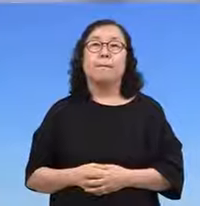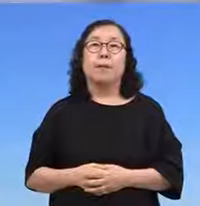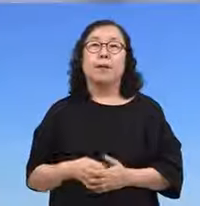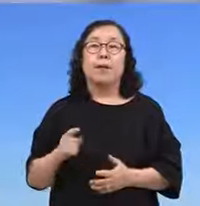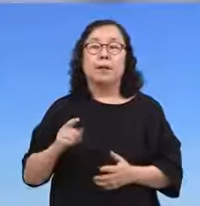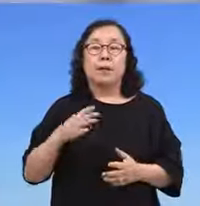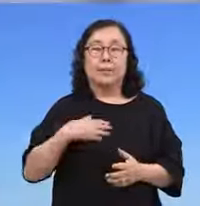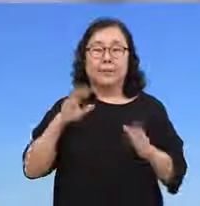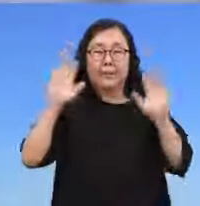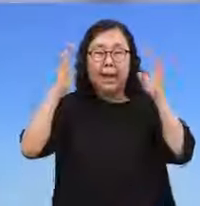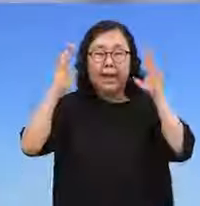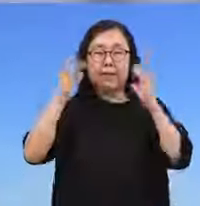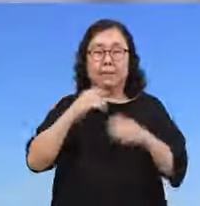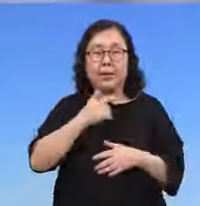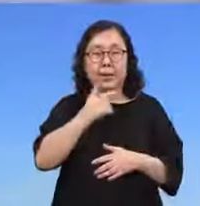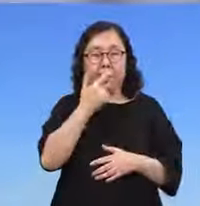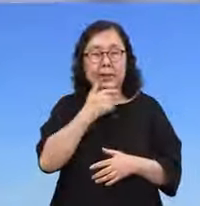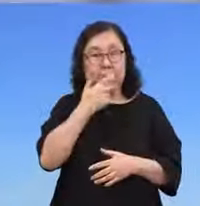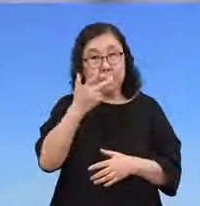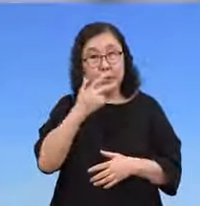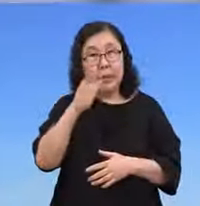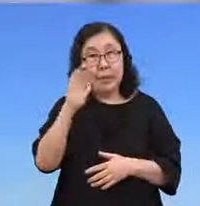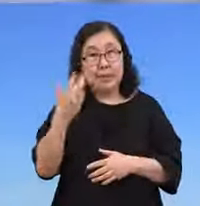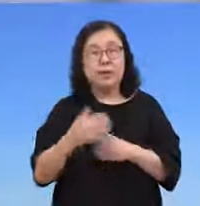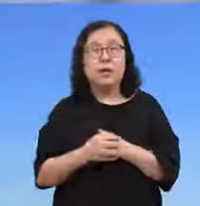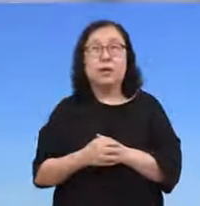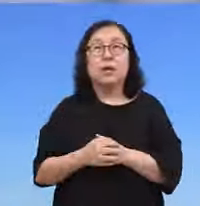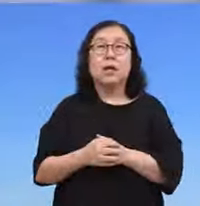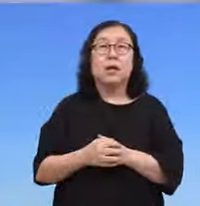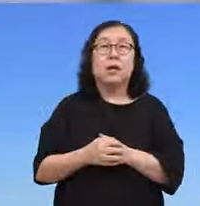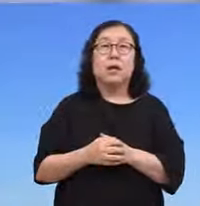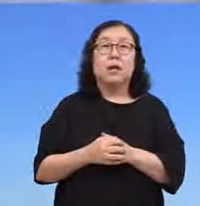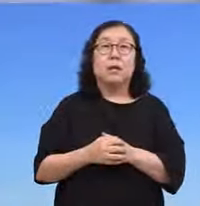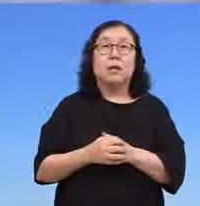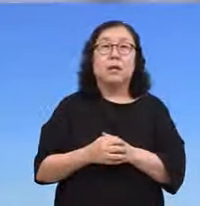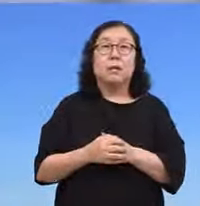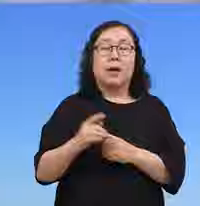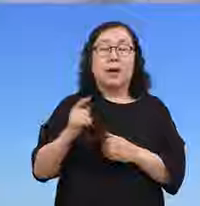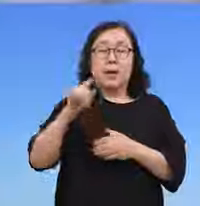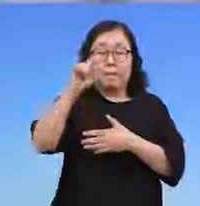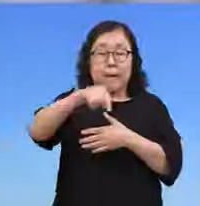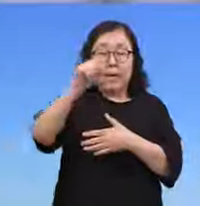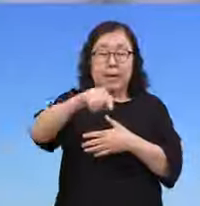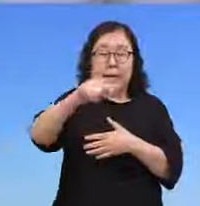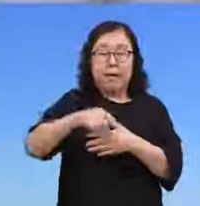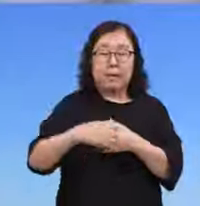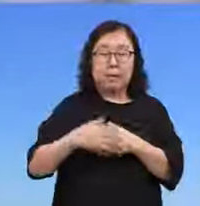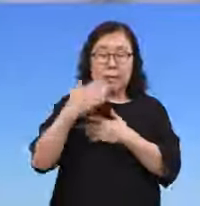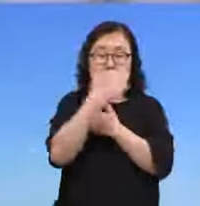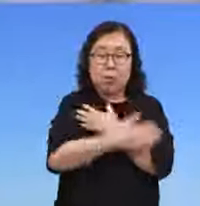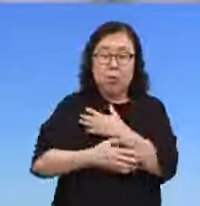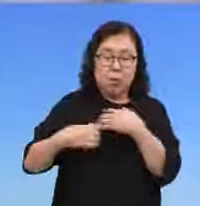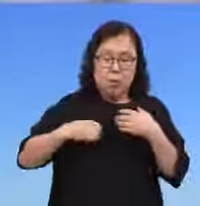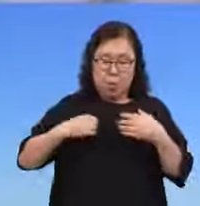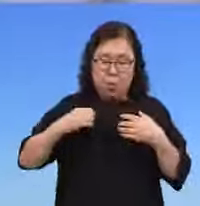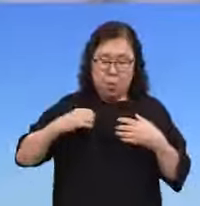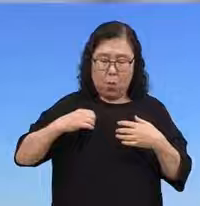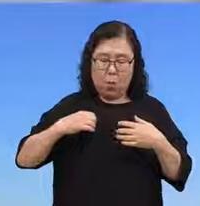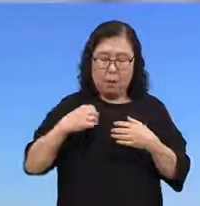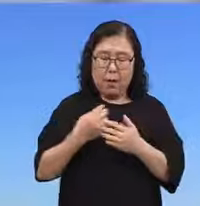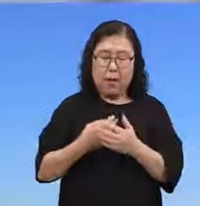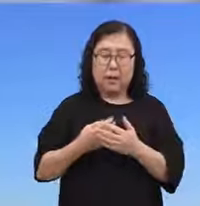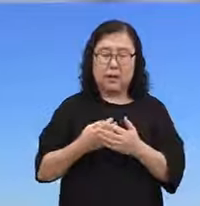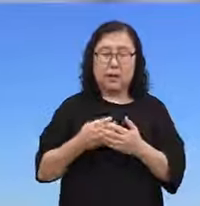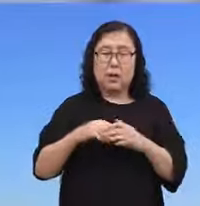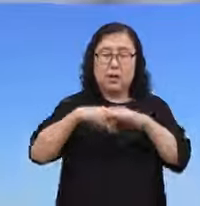애가 한 6살, 7살 이렇게 되면은 이 밖에 나가서 막 그냥 흙바닥을 뒹굴고 막 옷 전체가 다